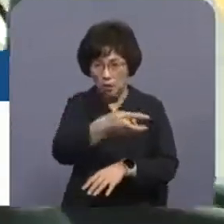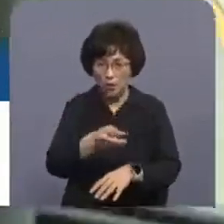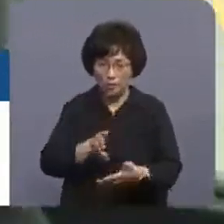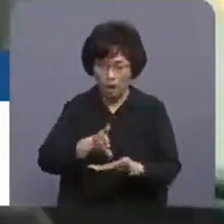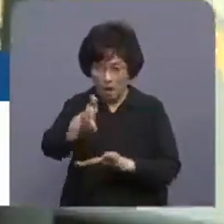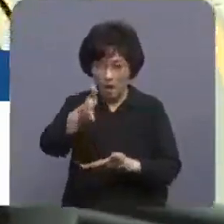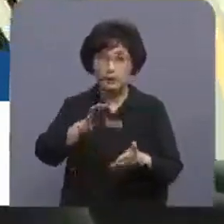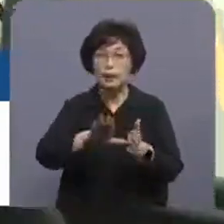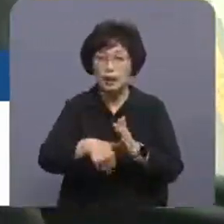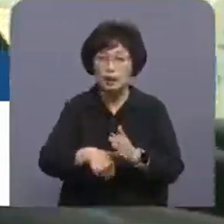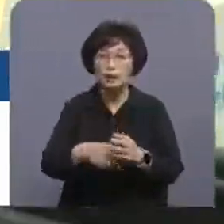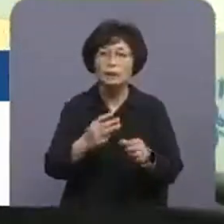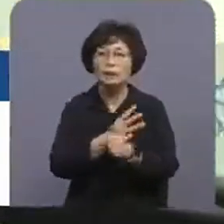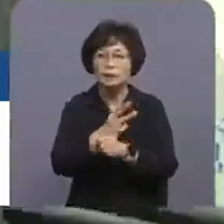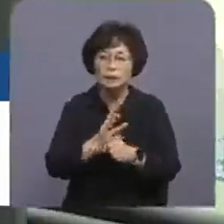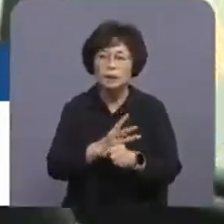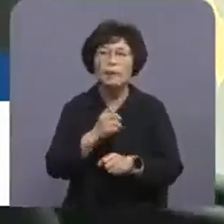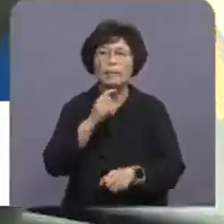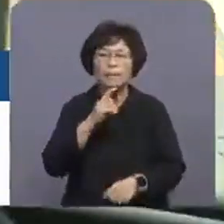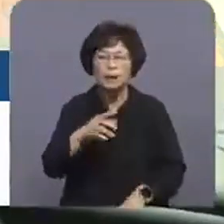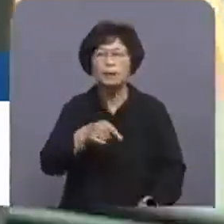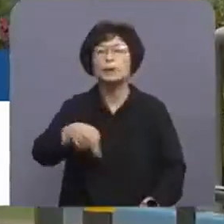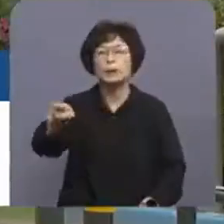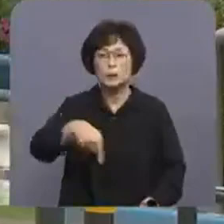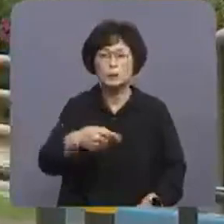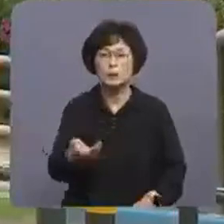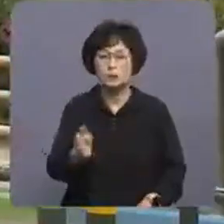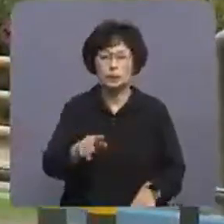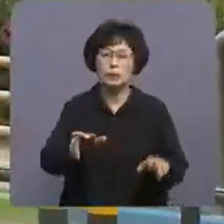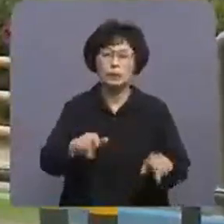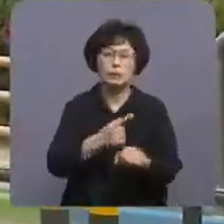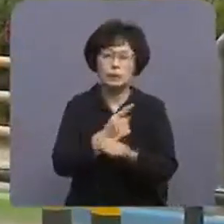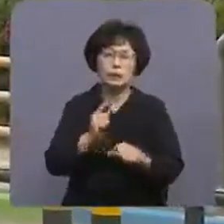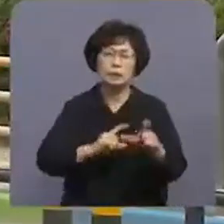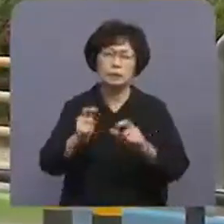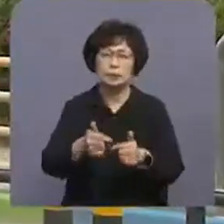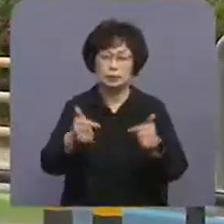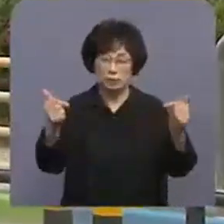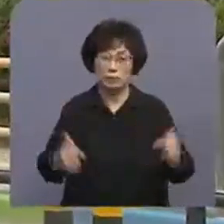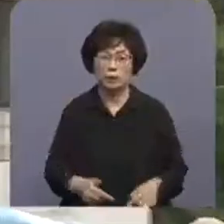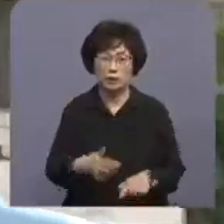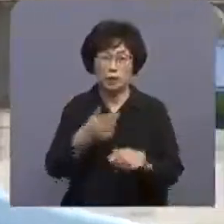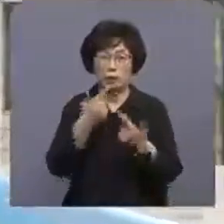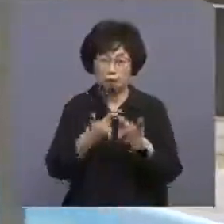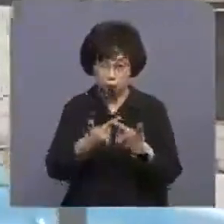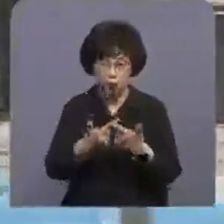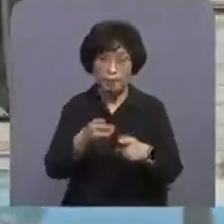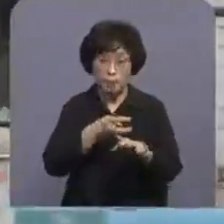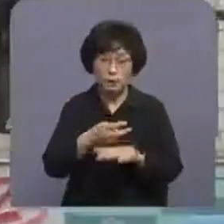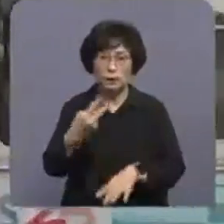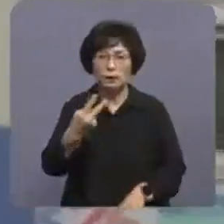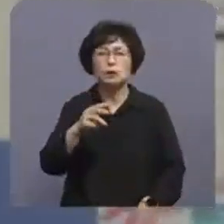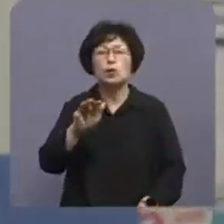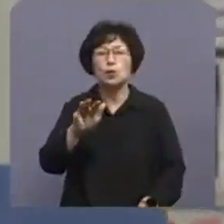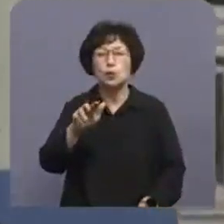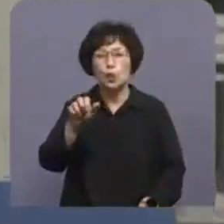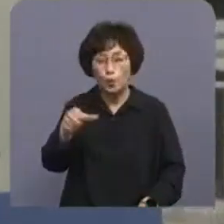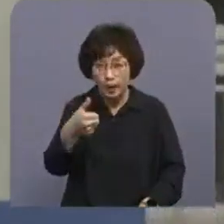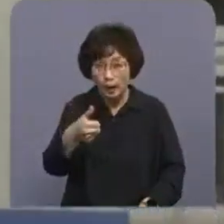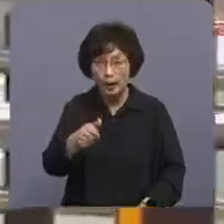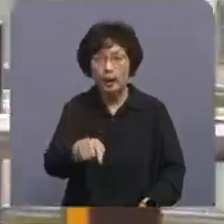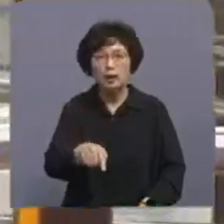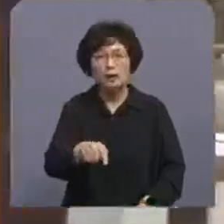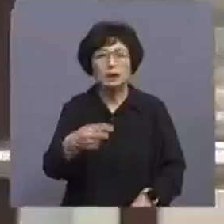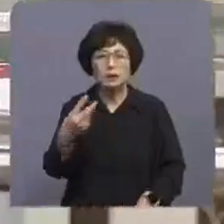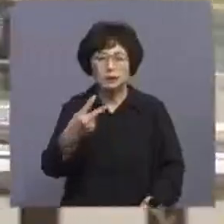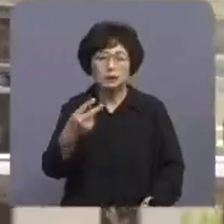여기였는데 3시간 만에 돌아왔는데 지금 같은 경우는 1시간이 늘어났습니다. 부산 시내버스는 2,500여 대로 2007년 준